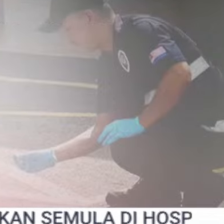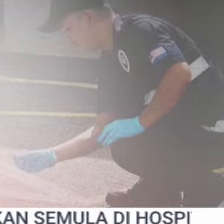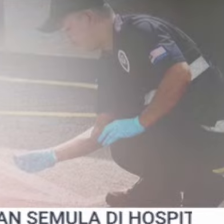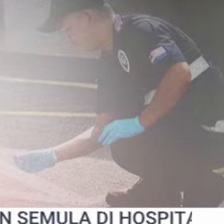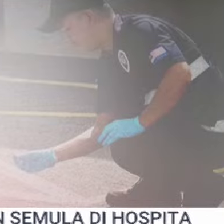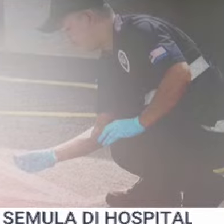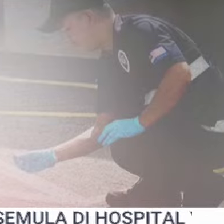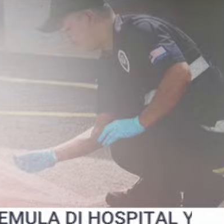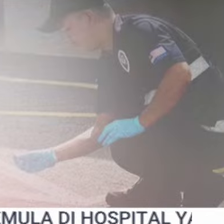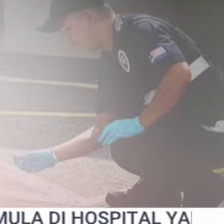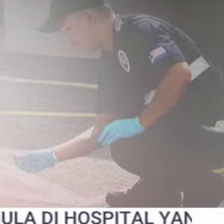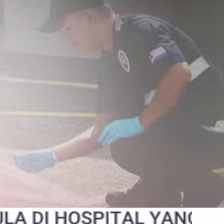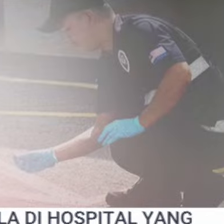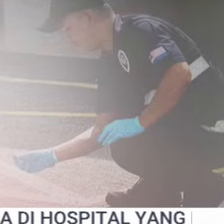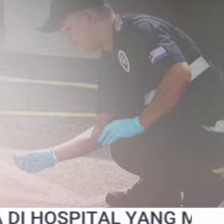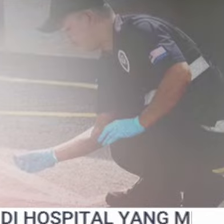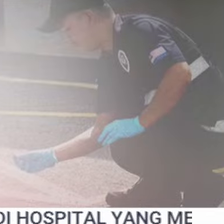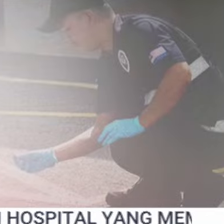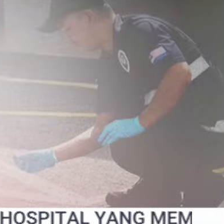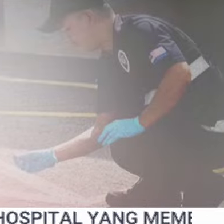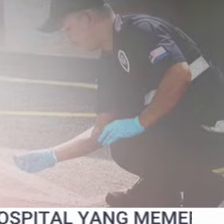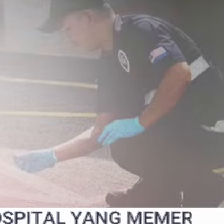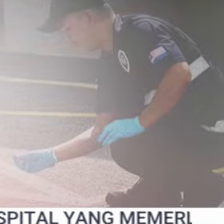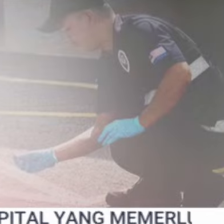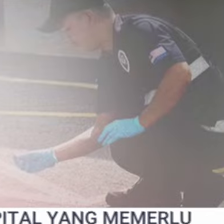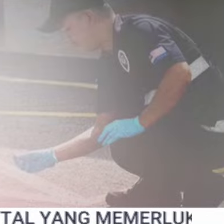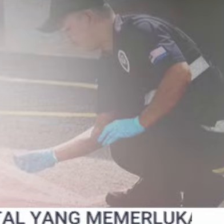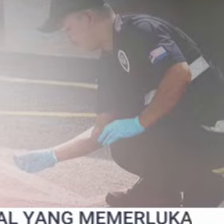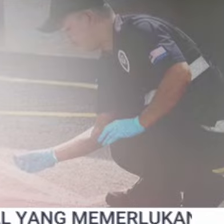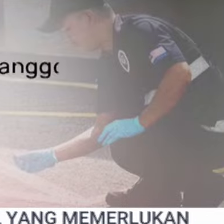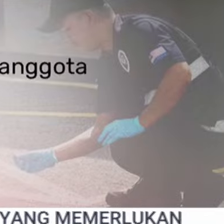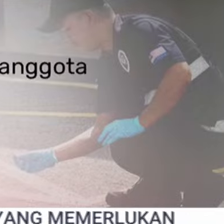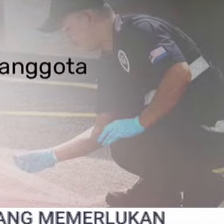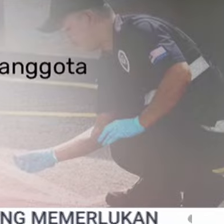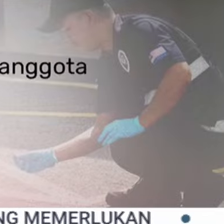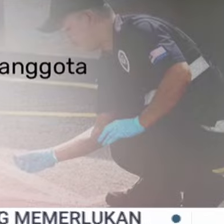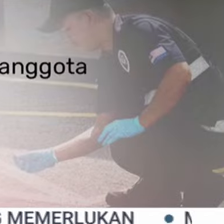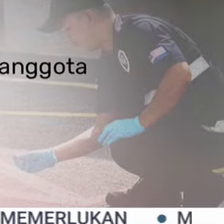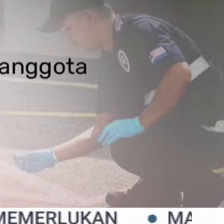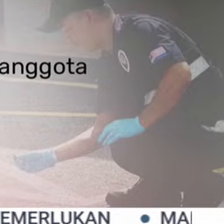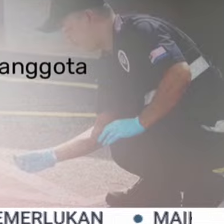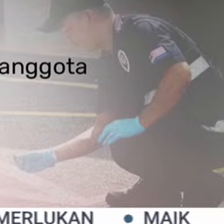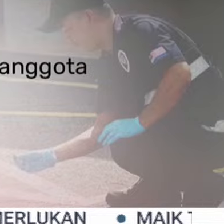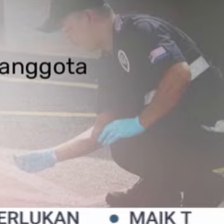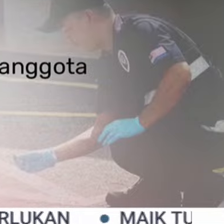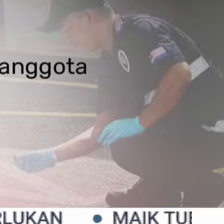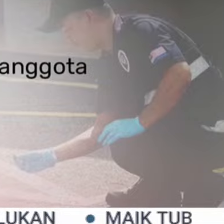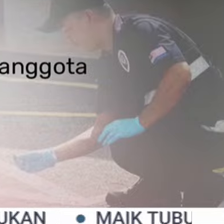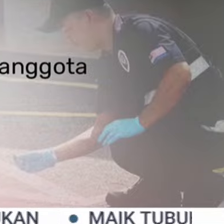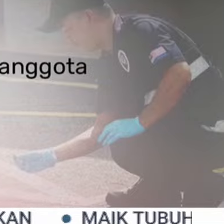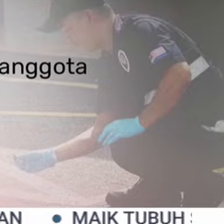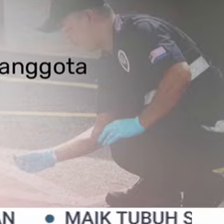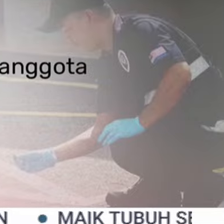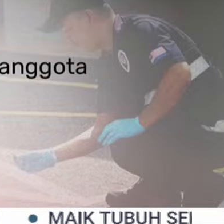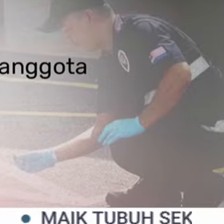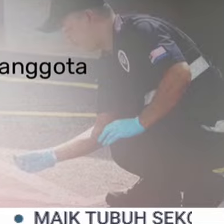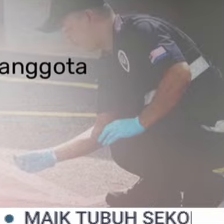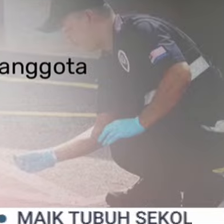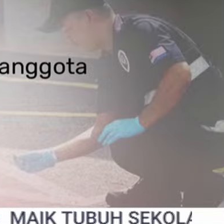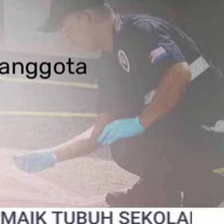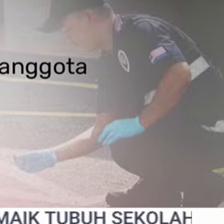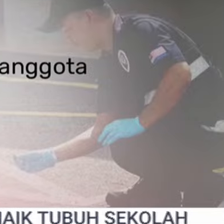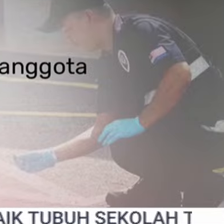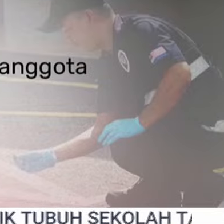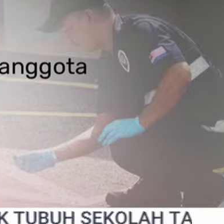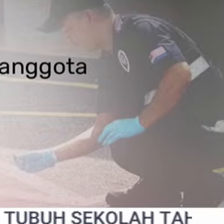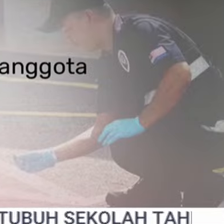terkena tembakan pada bahagian pipi yang tembus kepala. Seorang lagi anggota berjaya menembak mati suspek. Dua